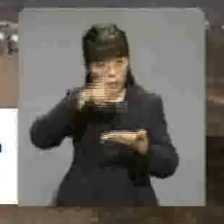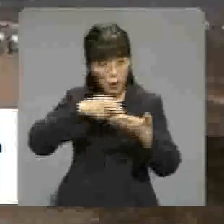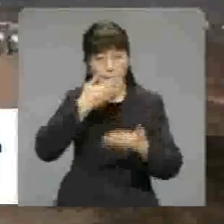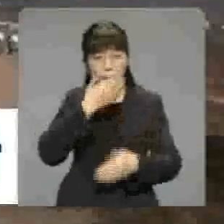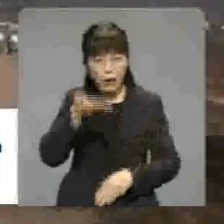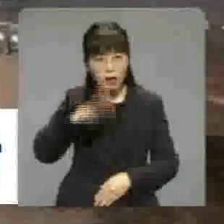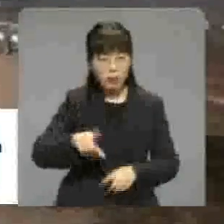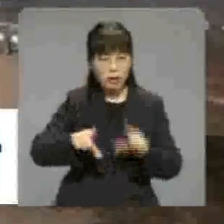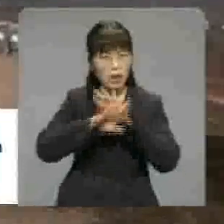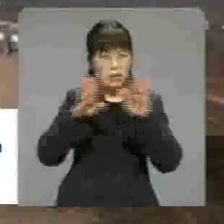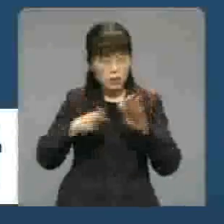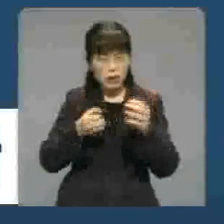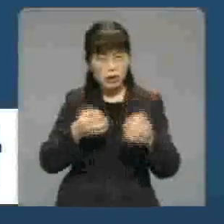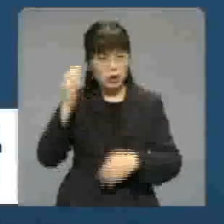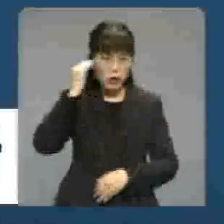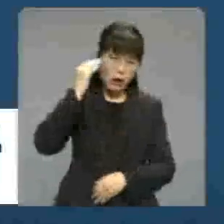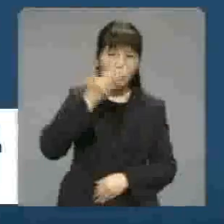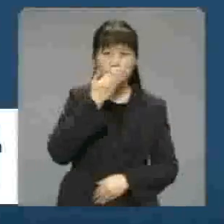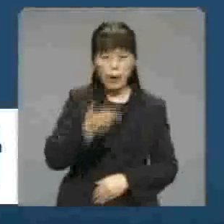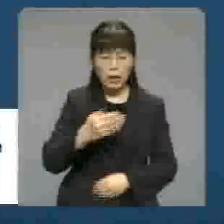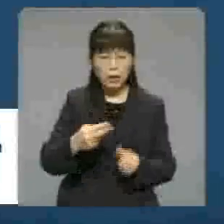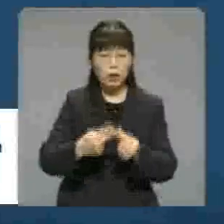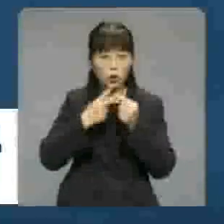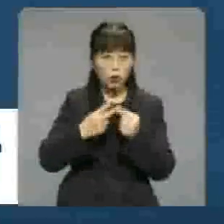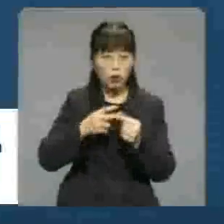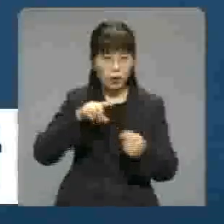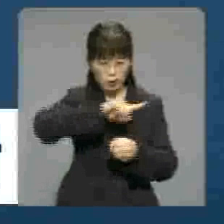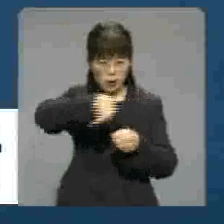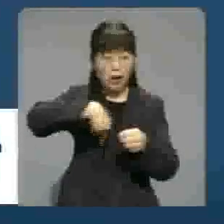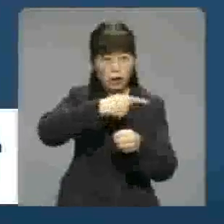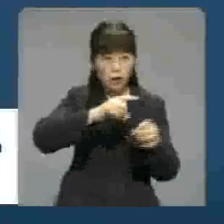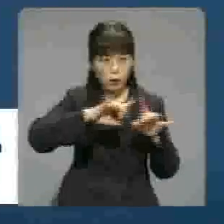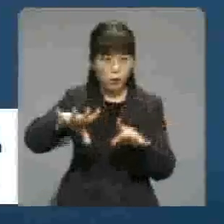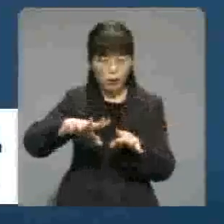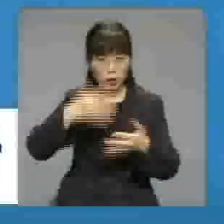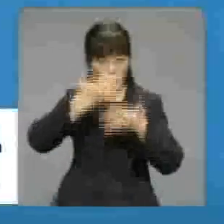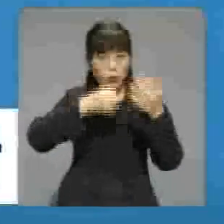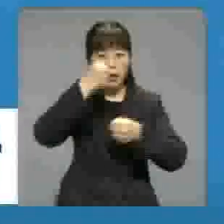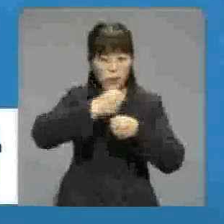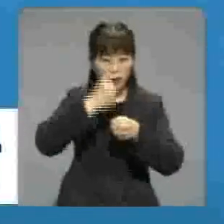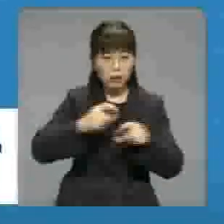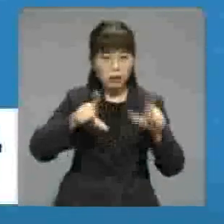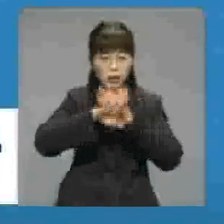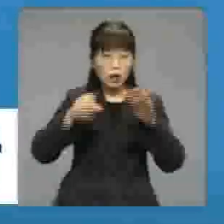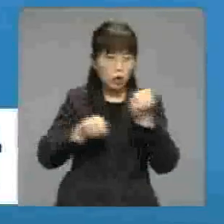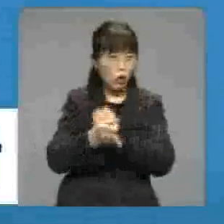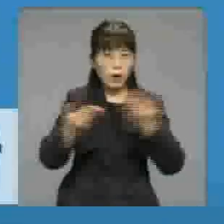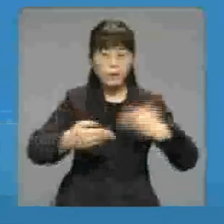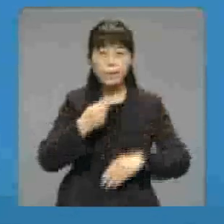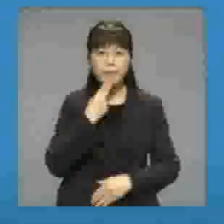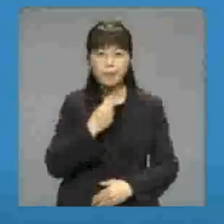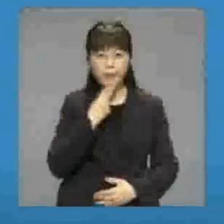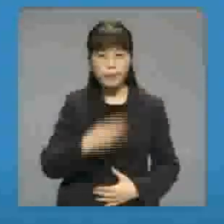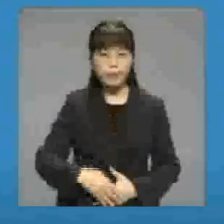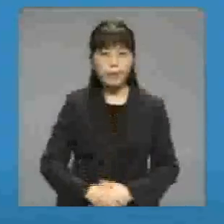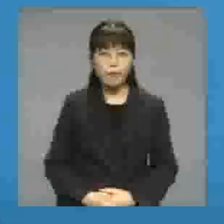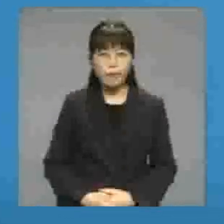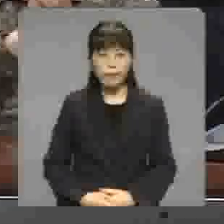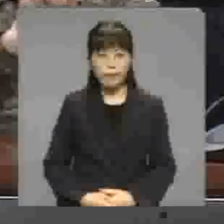날씨 제약이 큽니다이 오기는 레이더 전파로 영상을 생성해 기상 영향을 받지